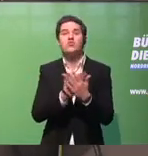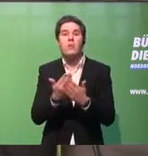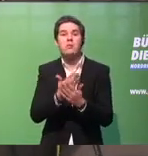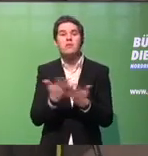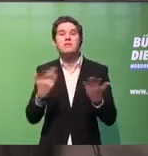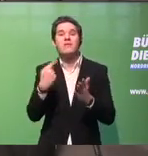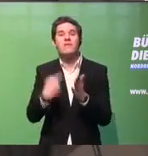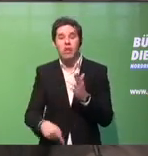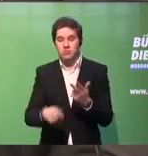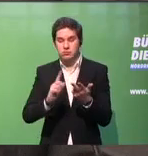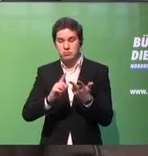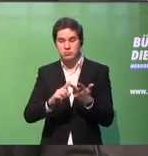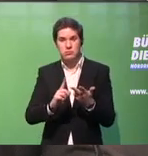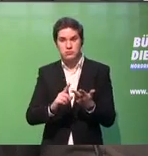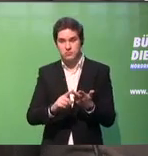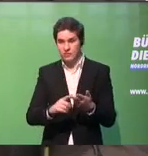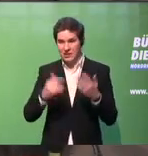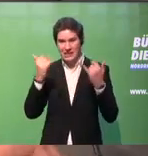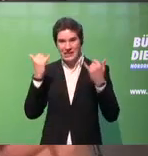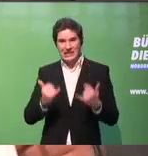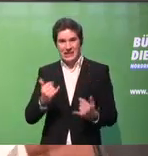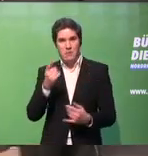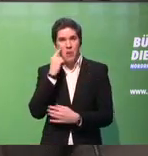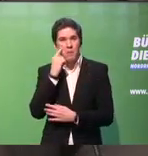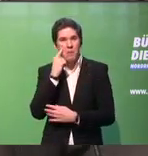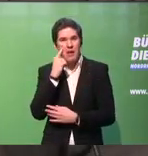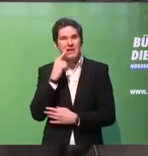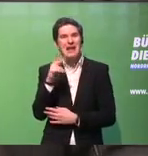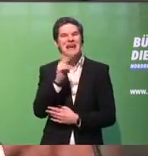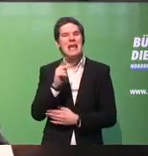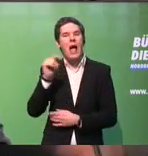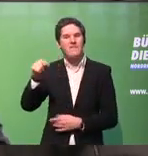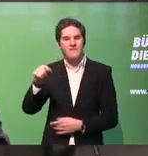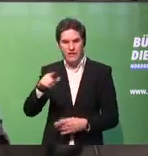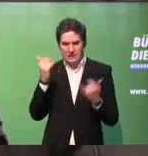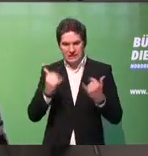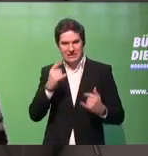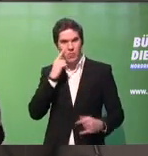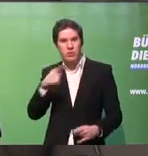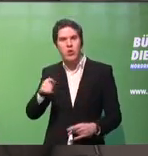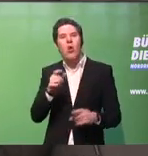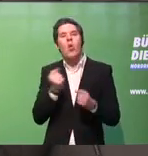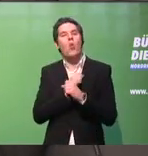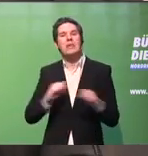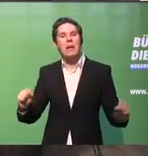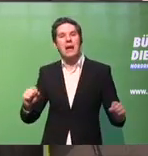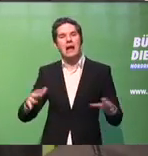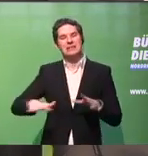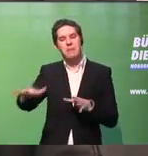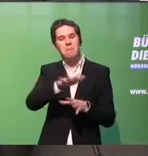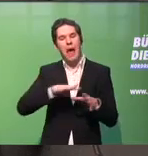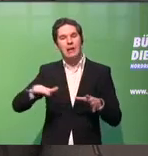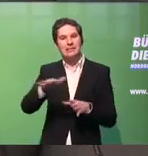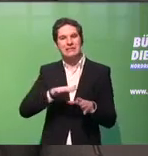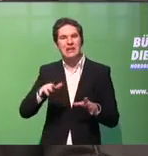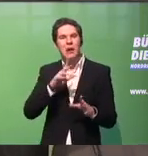die gerade jetzt aktuell in Kiew auf dem Maidan Nezalezhnosti, auf dem Unabhängigkeitsplatz in der